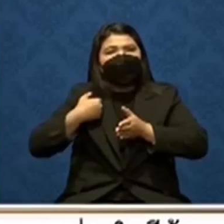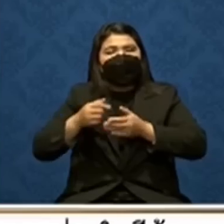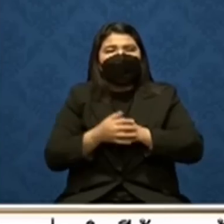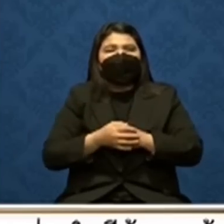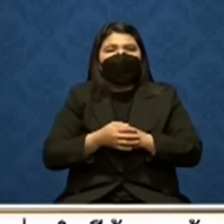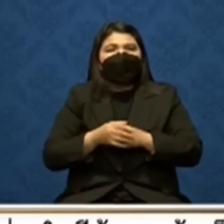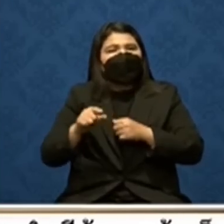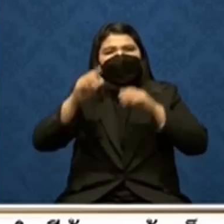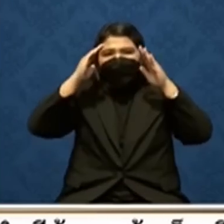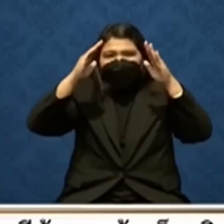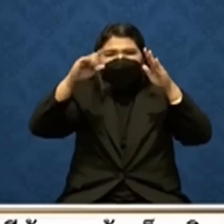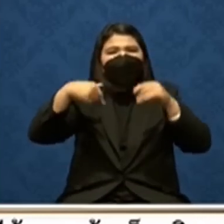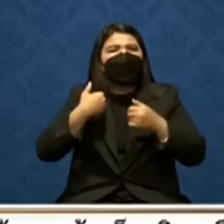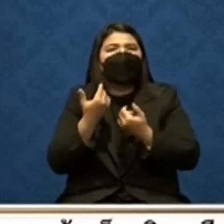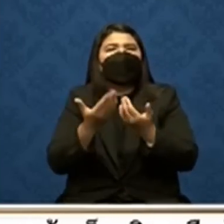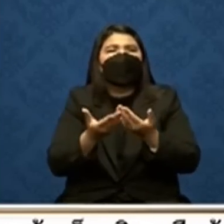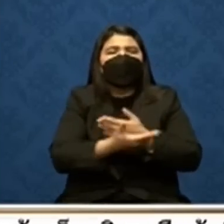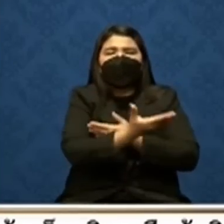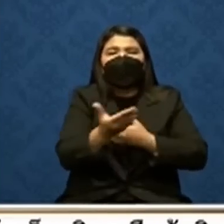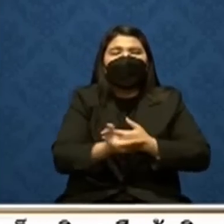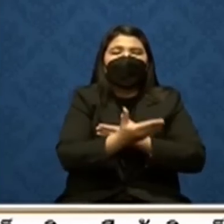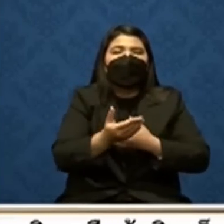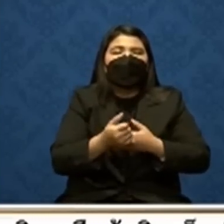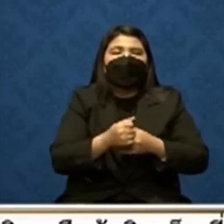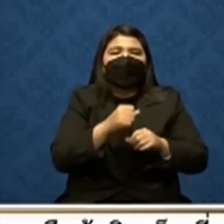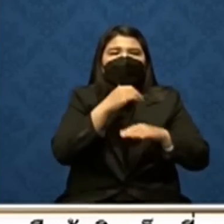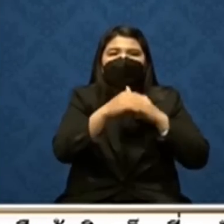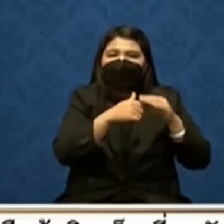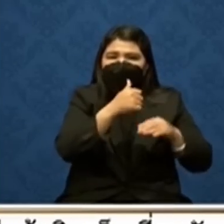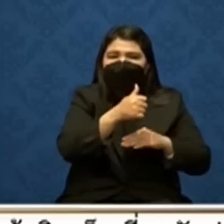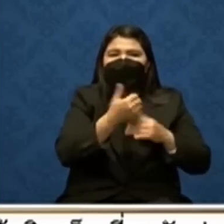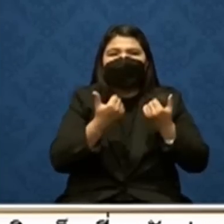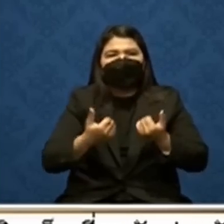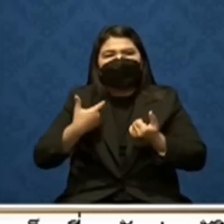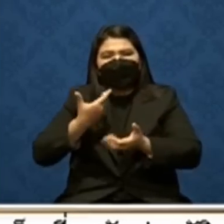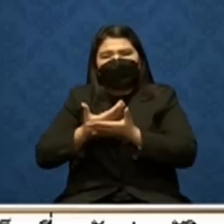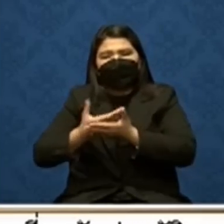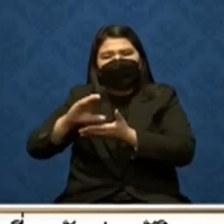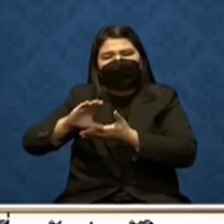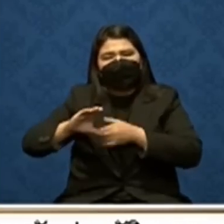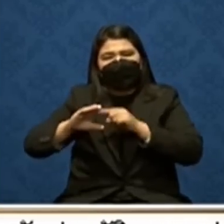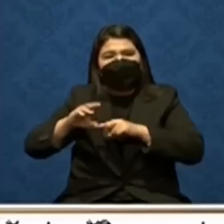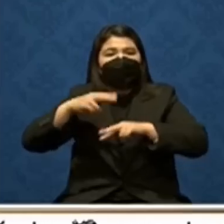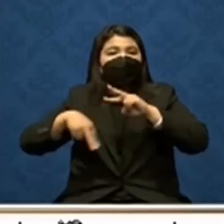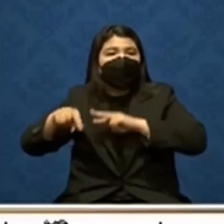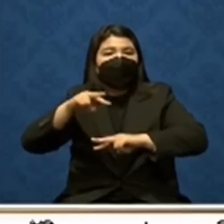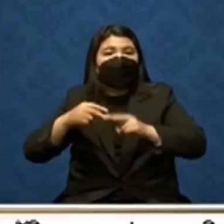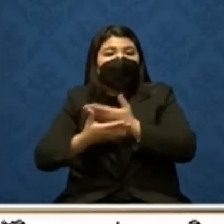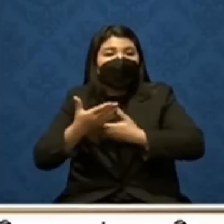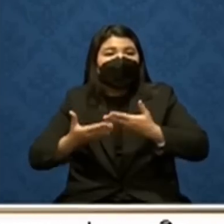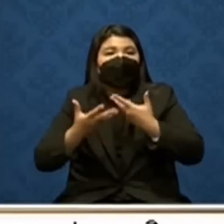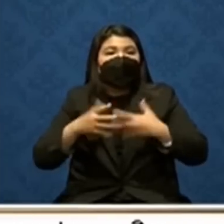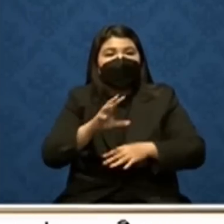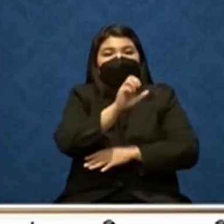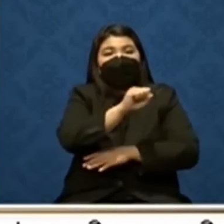านอนให้ขอบตาดำเพื่ทให้พวกเราตาสวางขมาได้ทำให้การวตเค้าหงบประมาณนไม่ต้องตาบอดคำทรัอต่ไปแลสอๆ ค